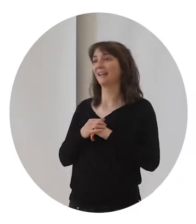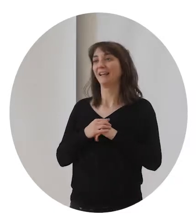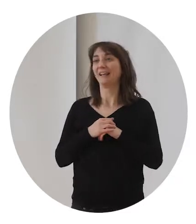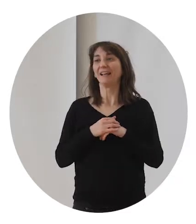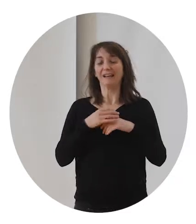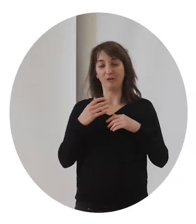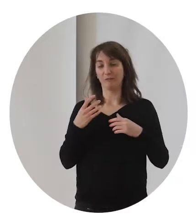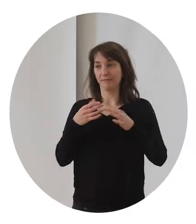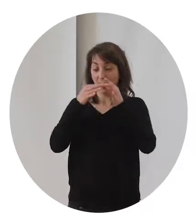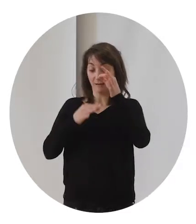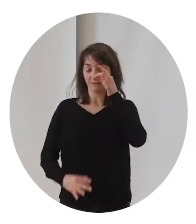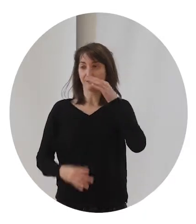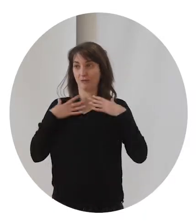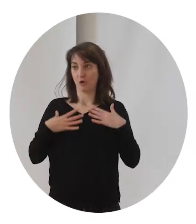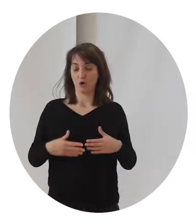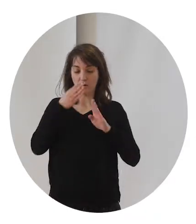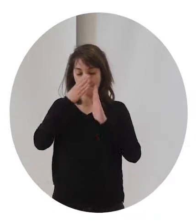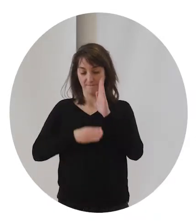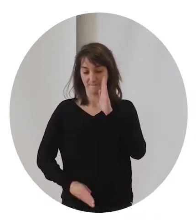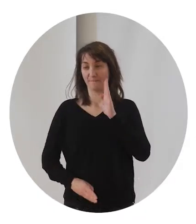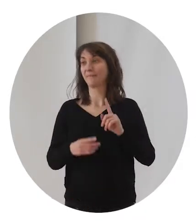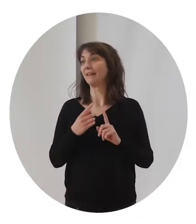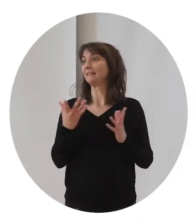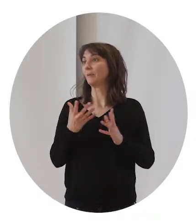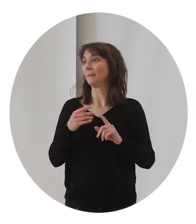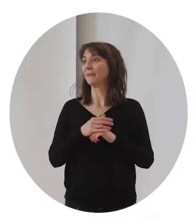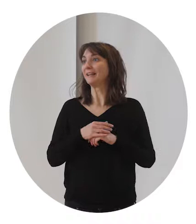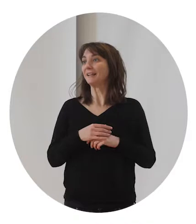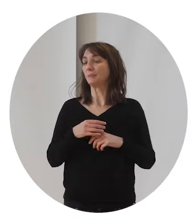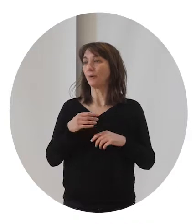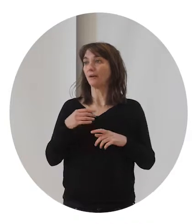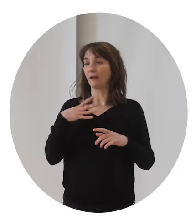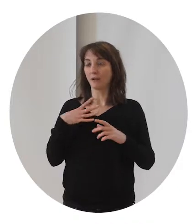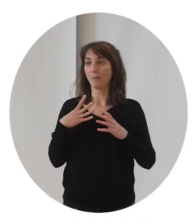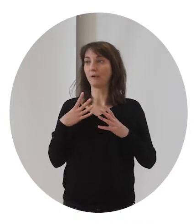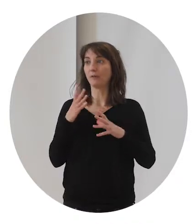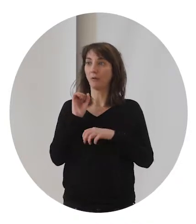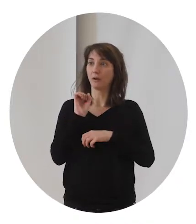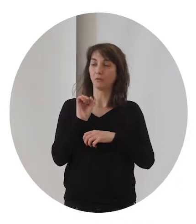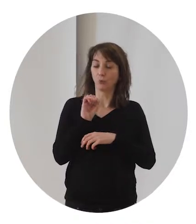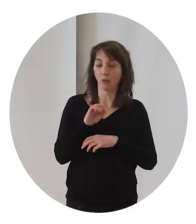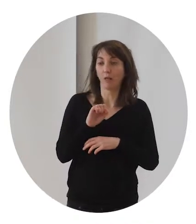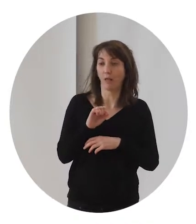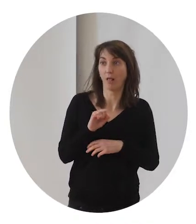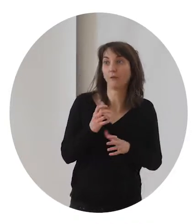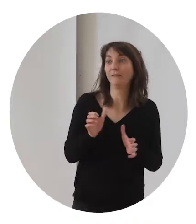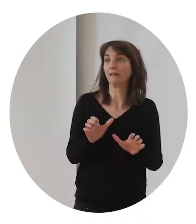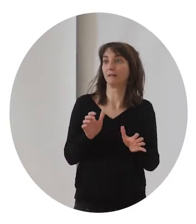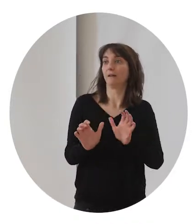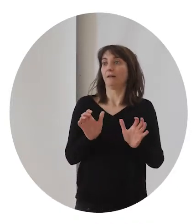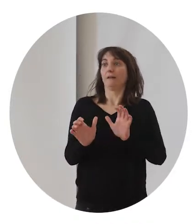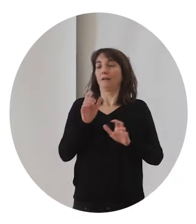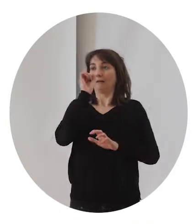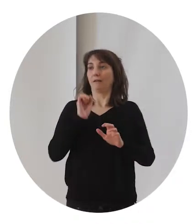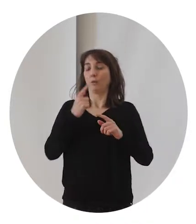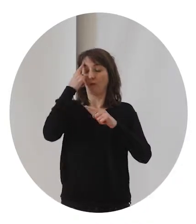La construction de l'axe corporel s'élabore grâce à une lutte contre le flux gravitaire, puis s'oriente vers un redressement céphalo-caudal